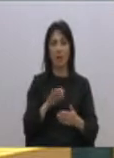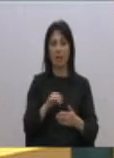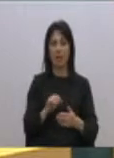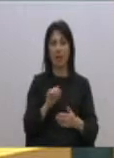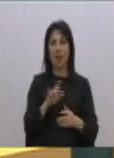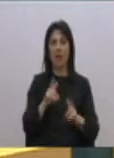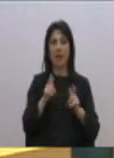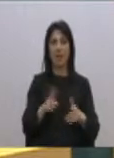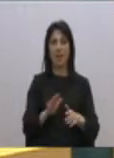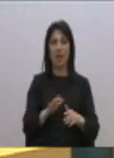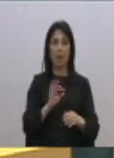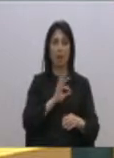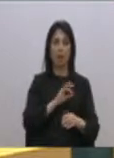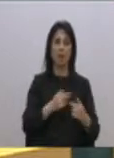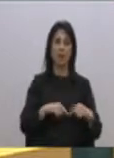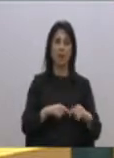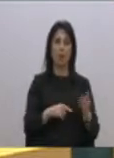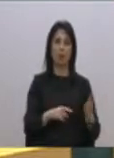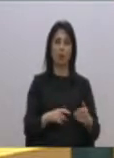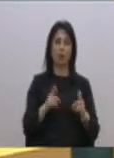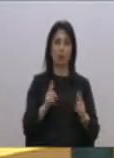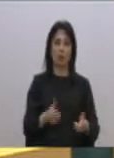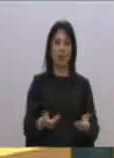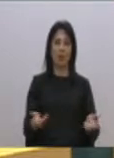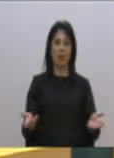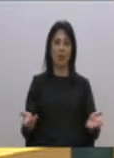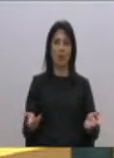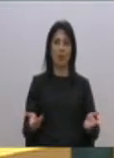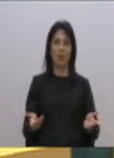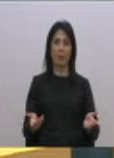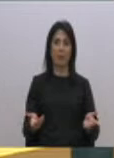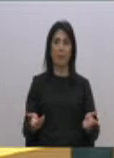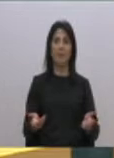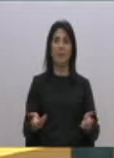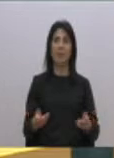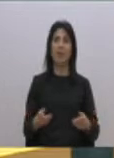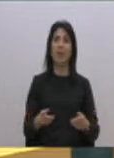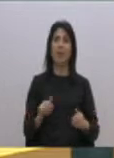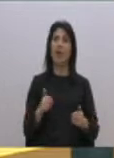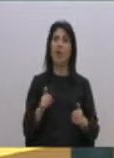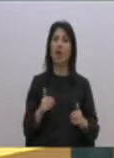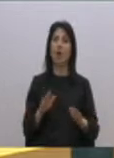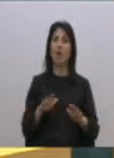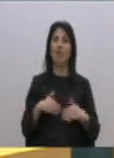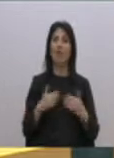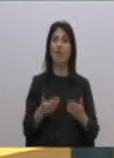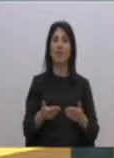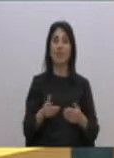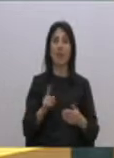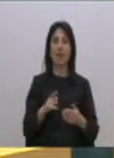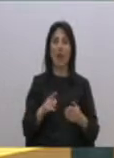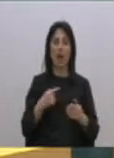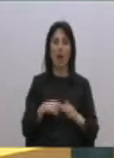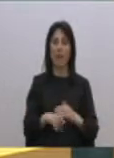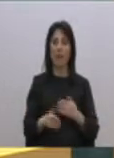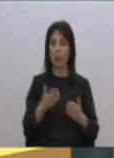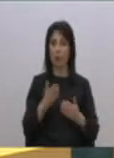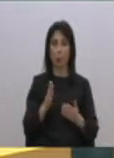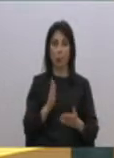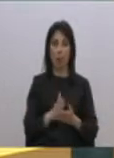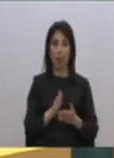ardai, tahmeba, justiții, sapčos, gadat, cotilebas. Da, rapako, rogor, ktavazov, anu, ragamodis, tu